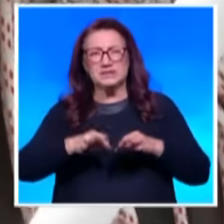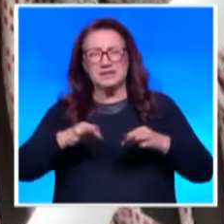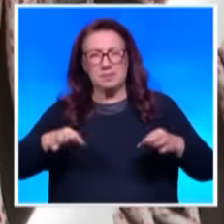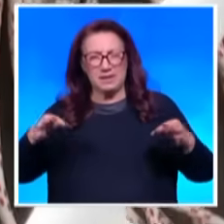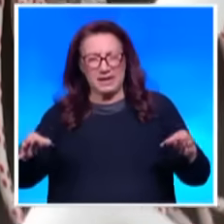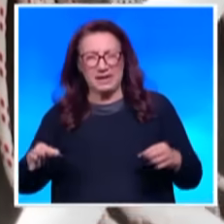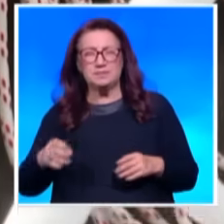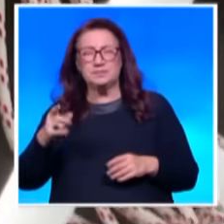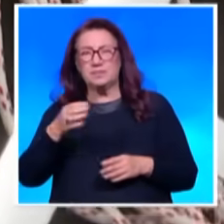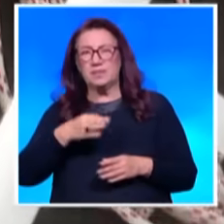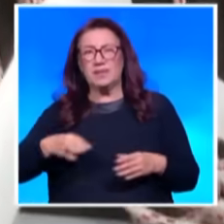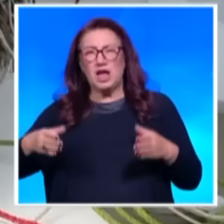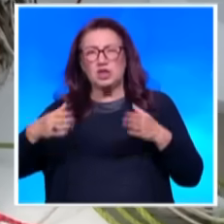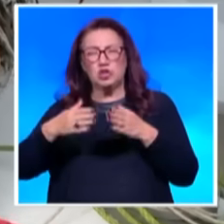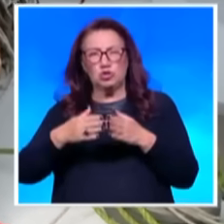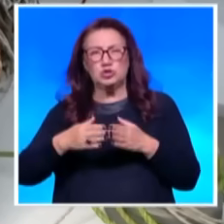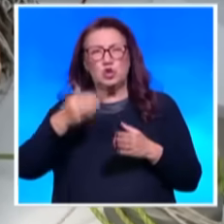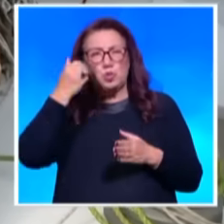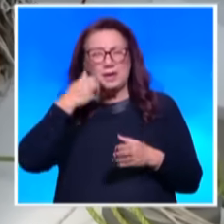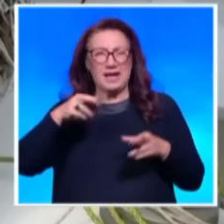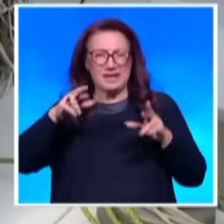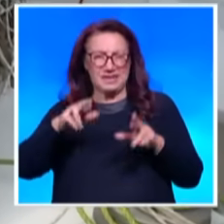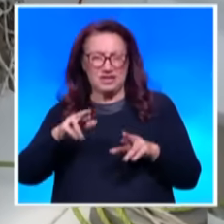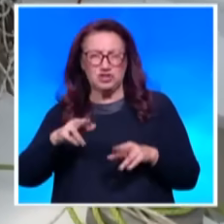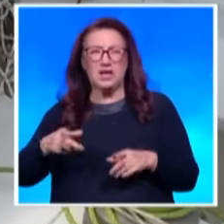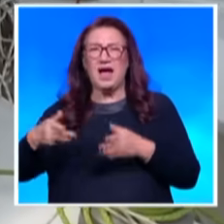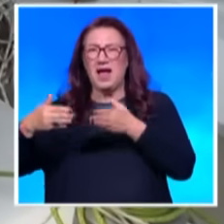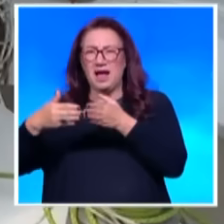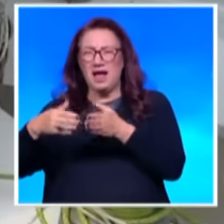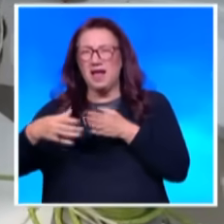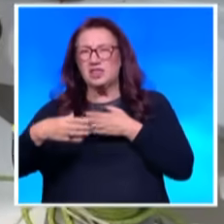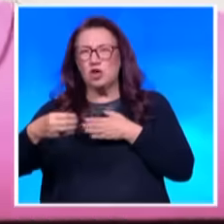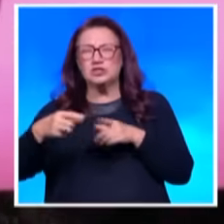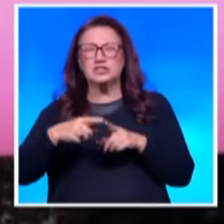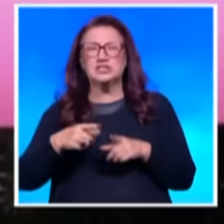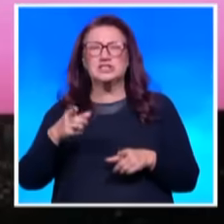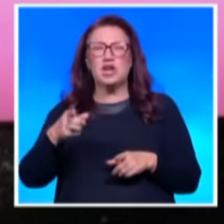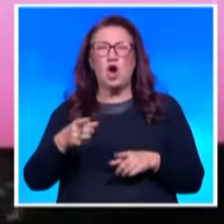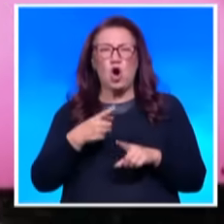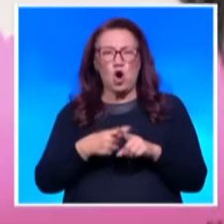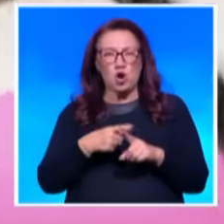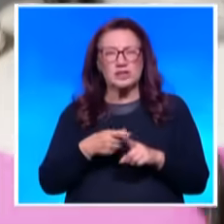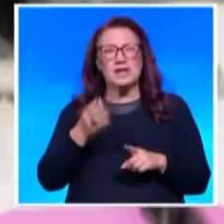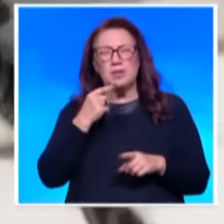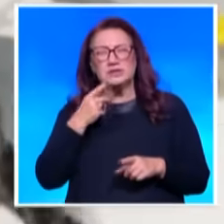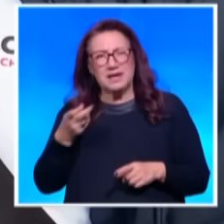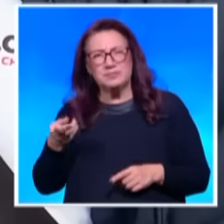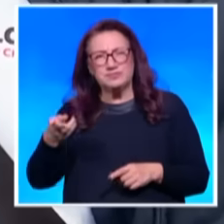нос Лиуин и нос Хорн, след което обратно през Атлантическия океан да акостира отново в Ла